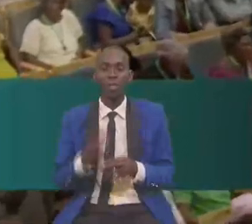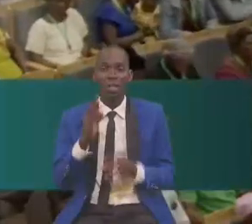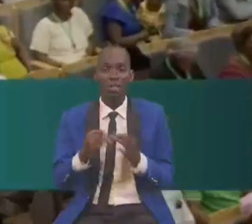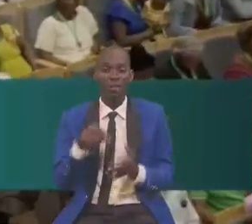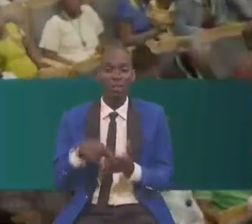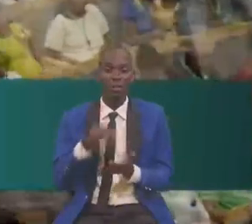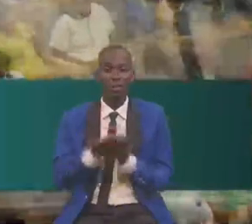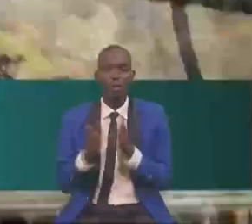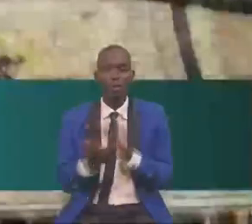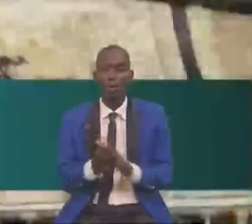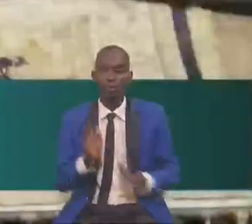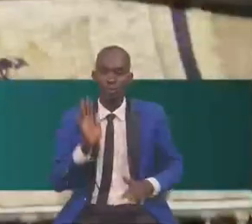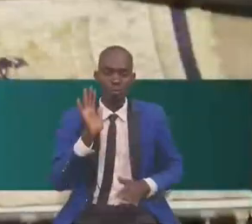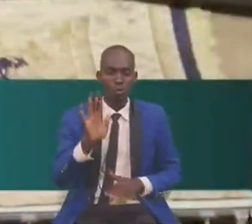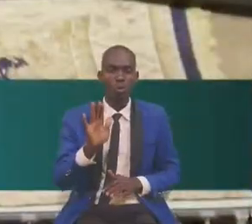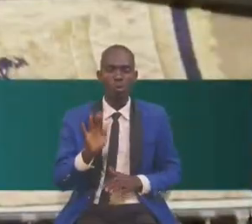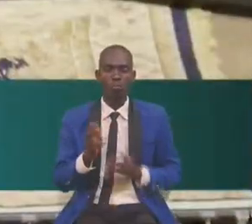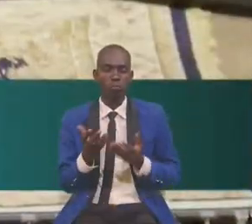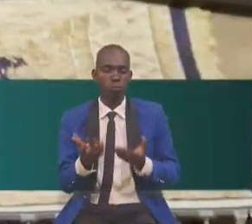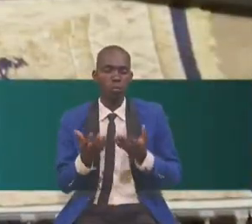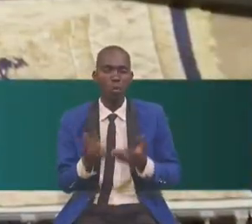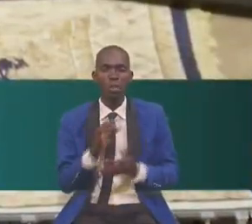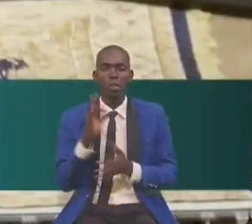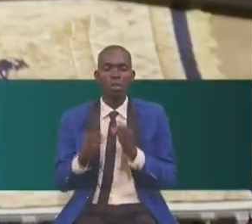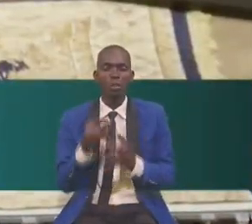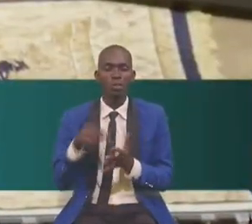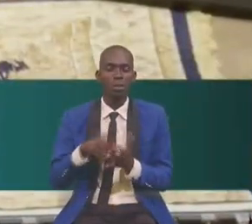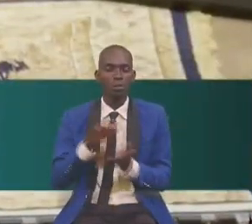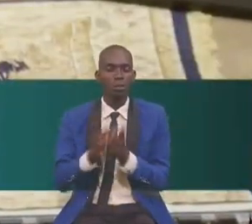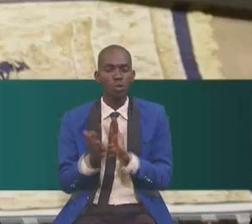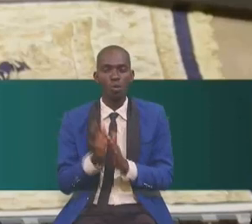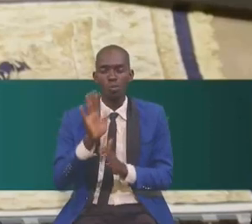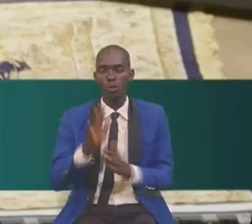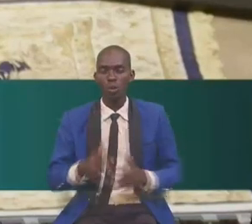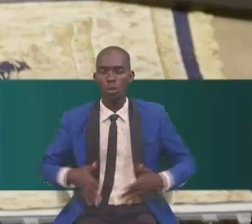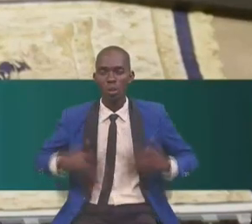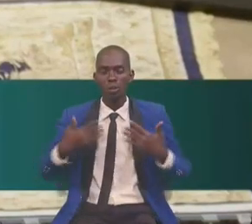passion, si cela devient votre vie, ce n'est pas